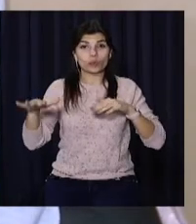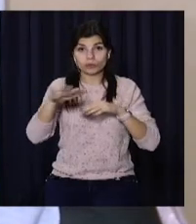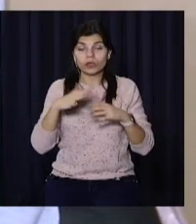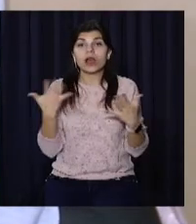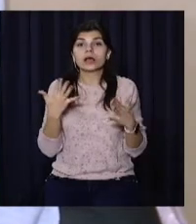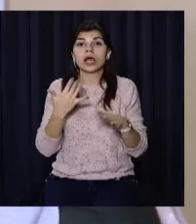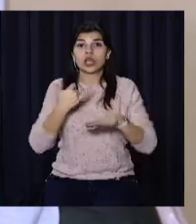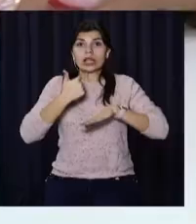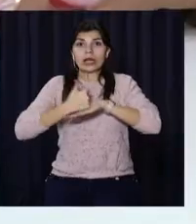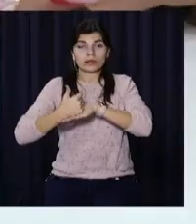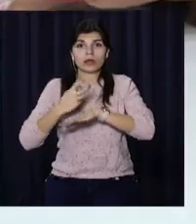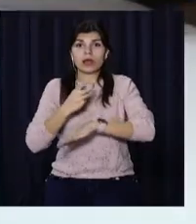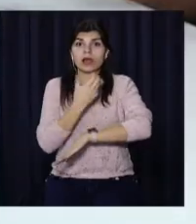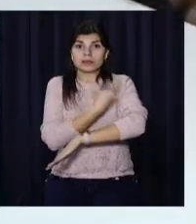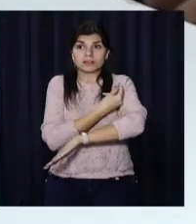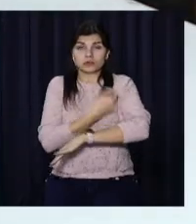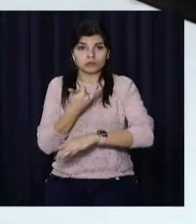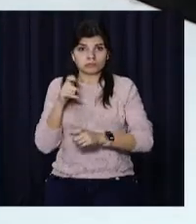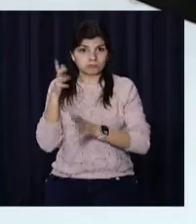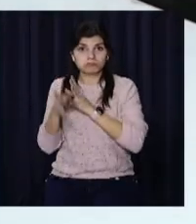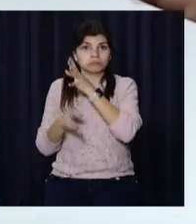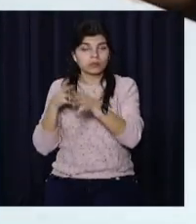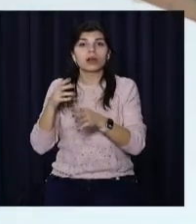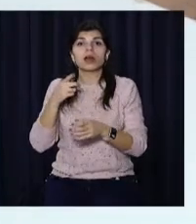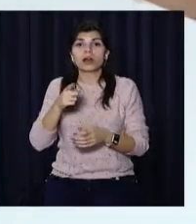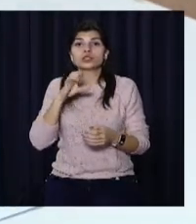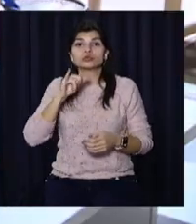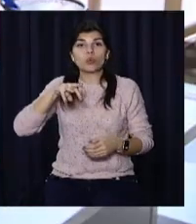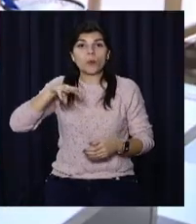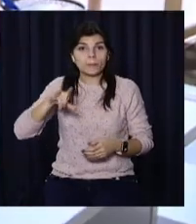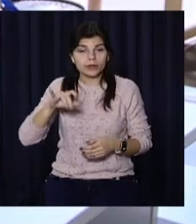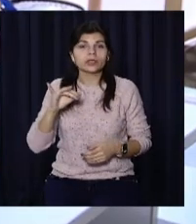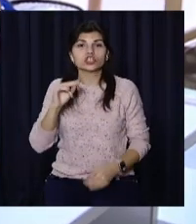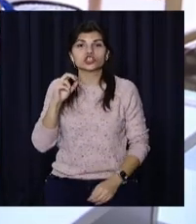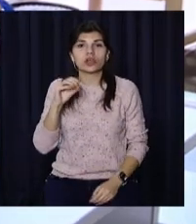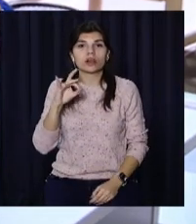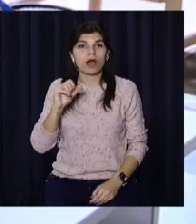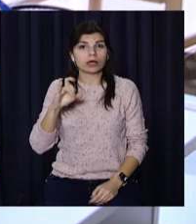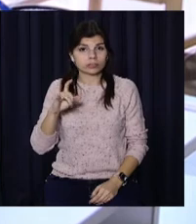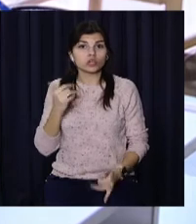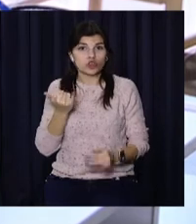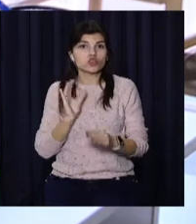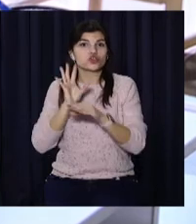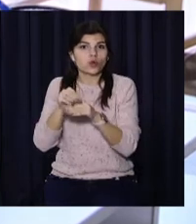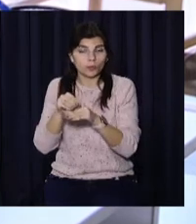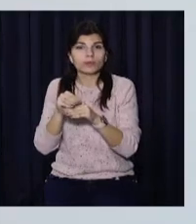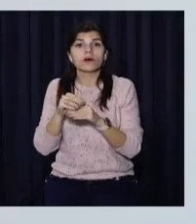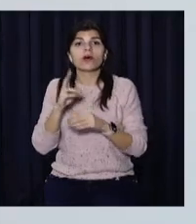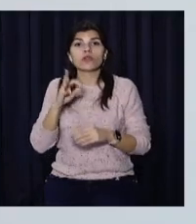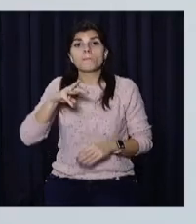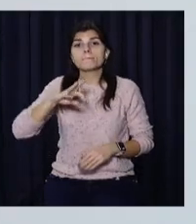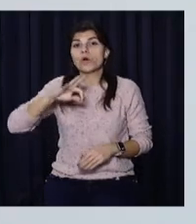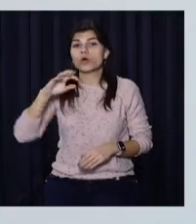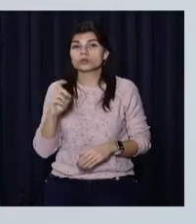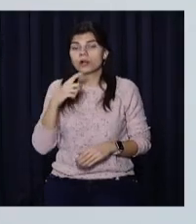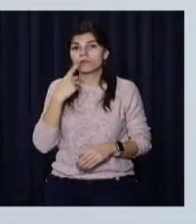які лідирують за темпами вакцинації, приєдналися Черкащина та Сумщина. Однак радіти поки що рано, кажуть у МОЗ, оскільки мета –